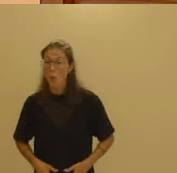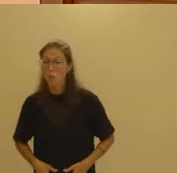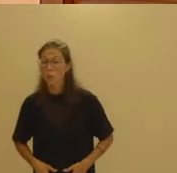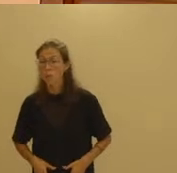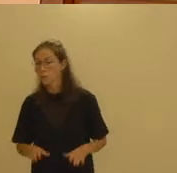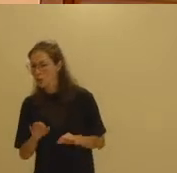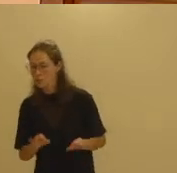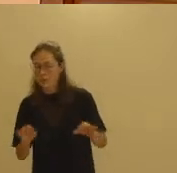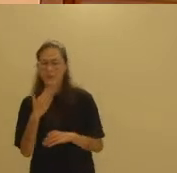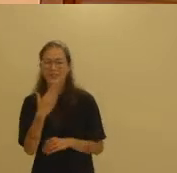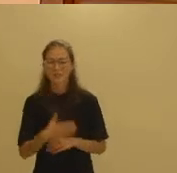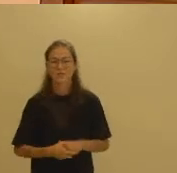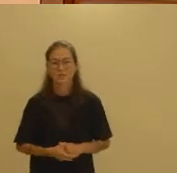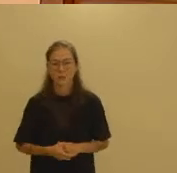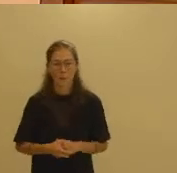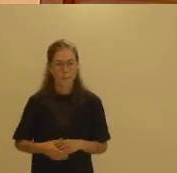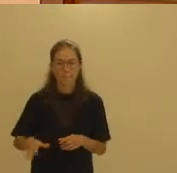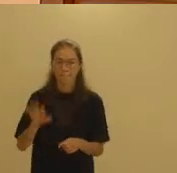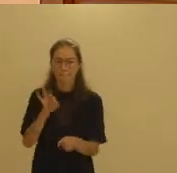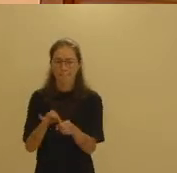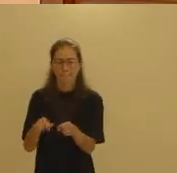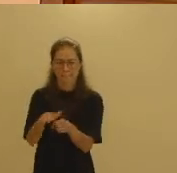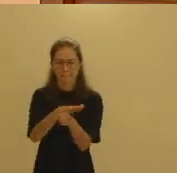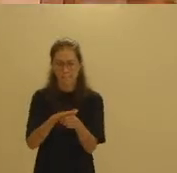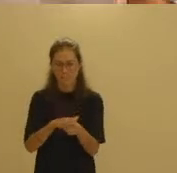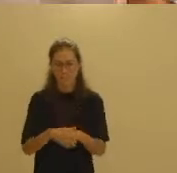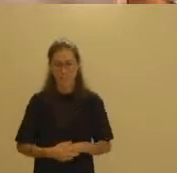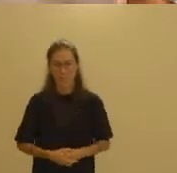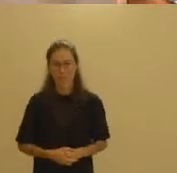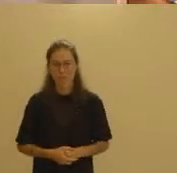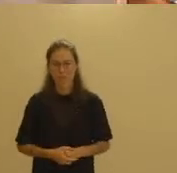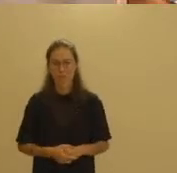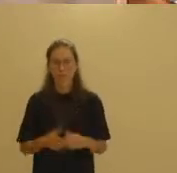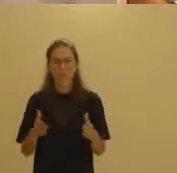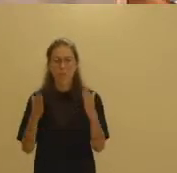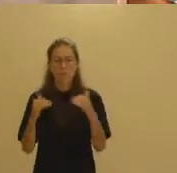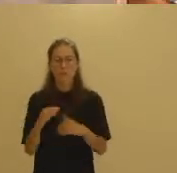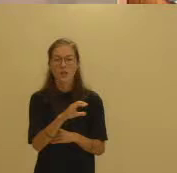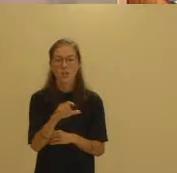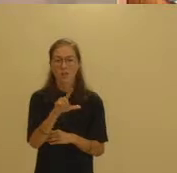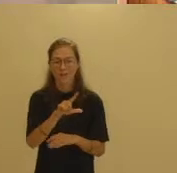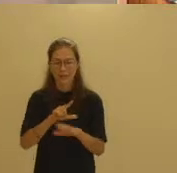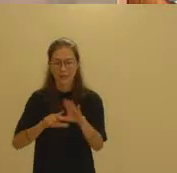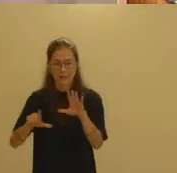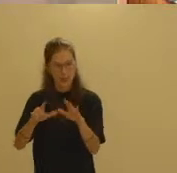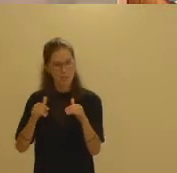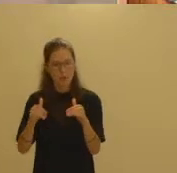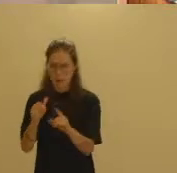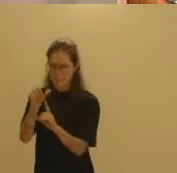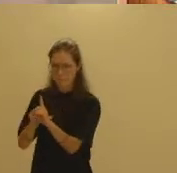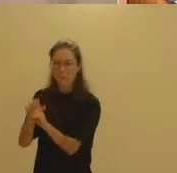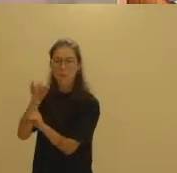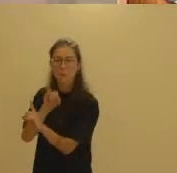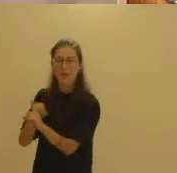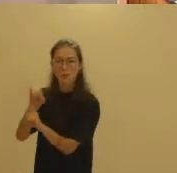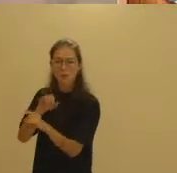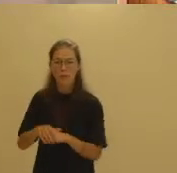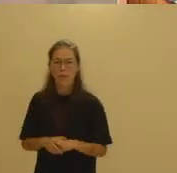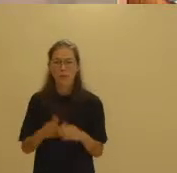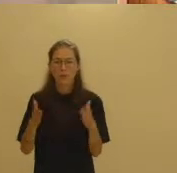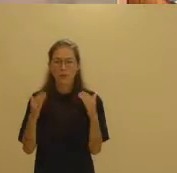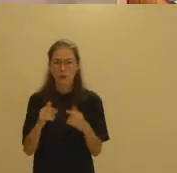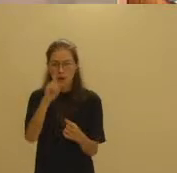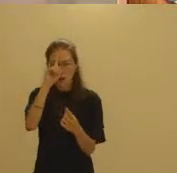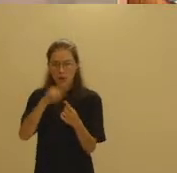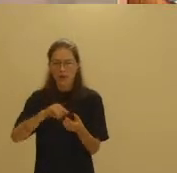n'en vois pas, merci, à l'unanimité. Pour la question numéro 127, c'est toujours M. Rassousta. Délibération qui porte